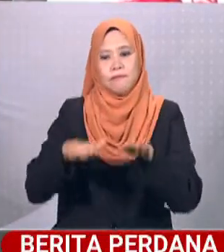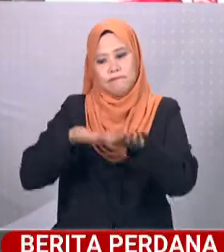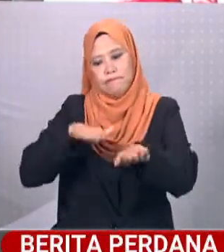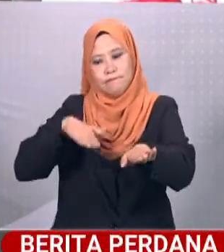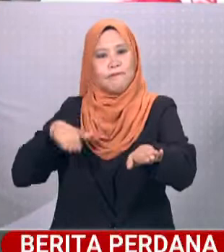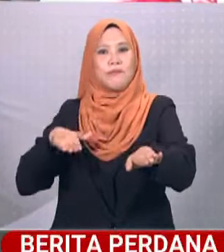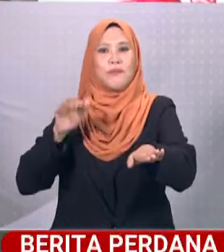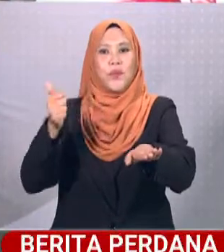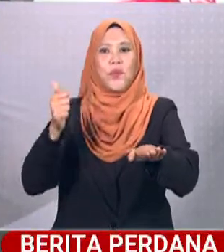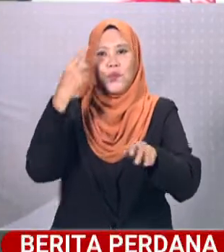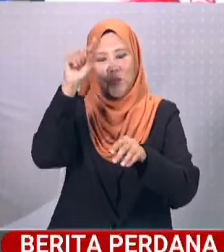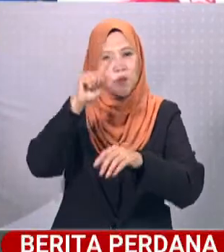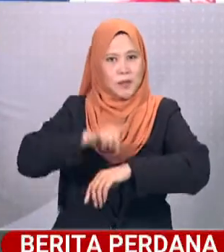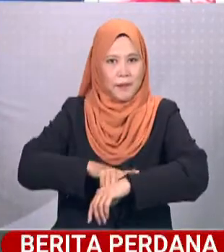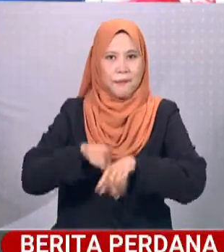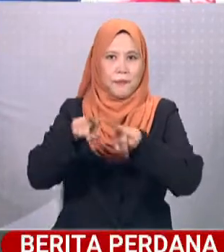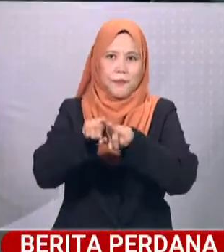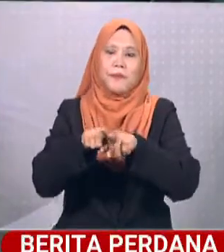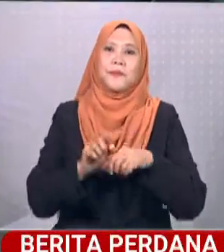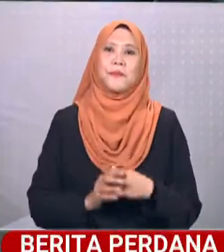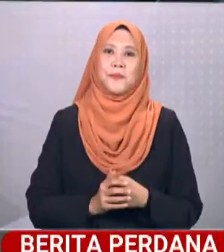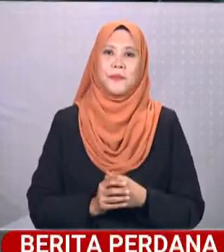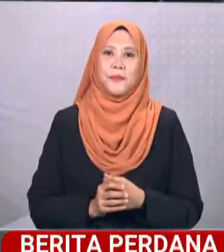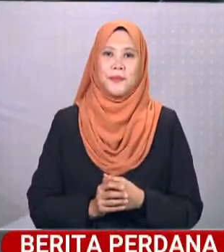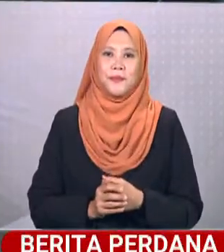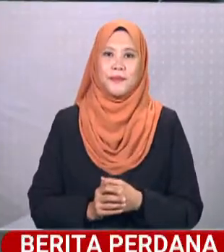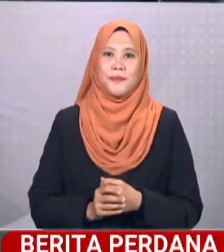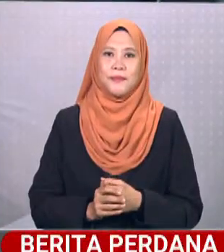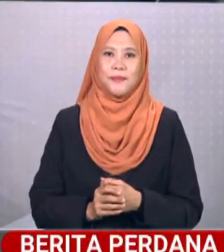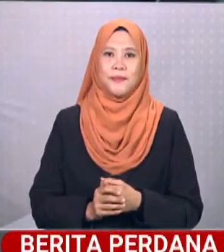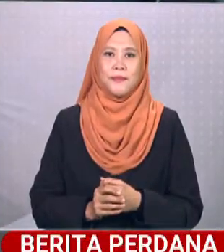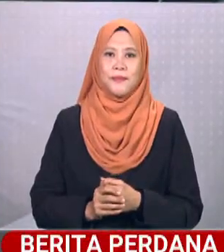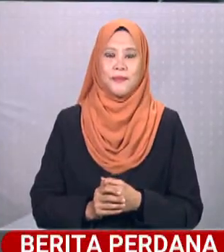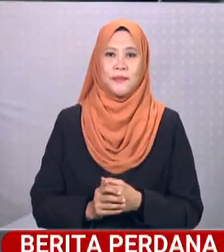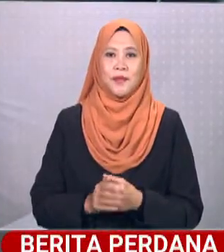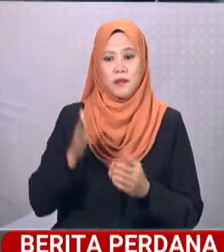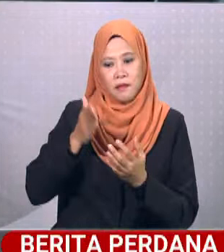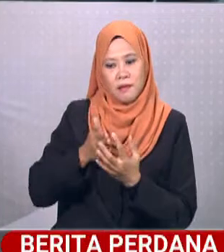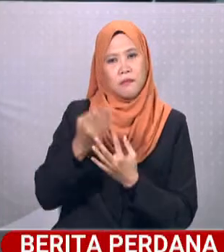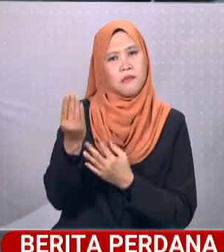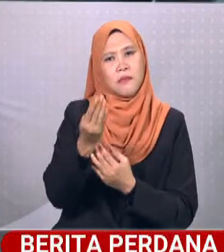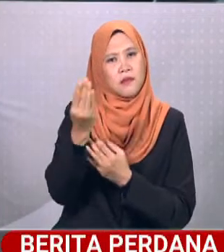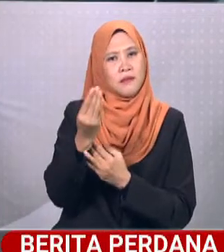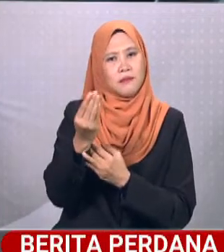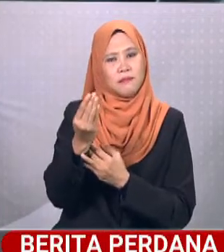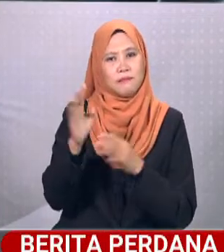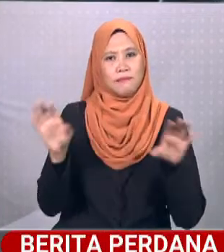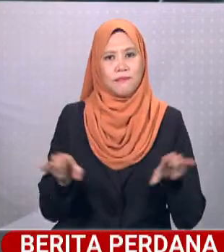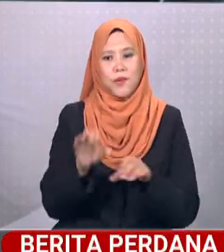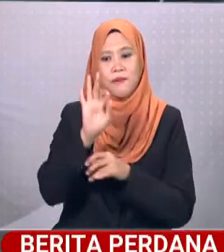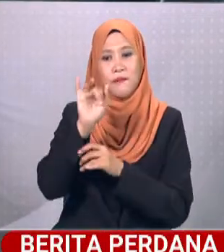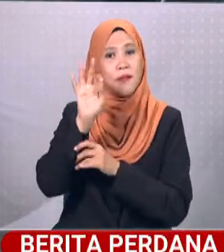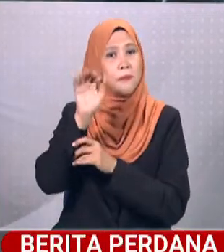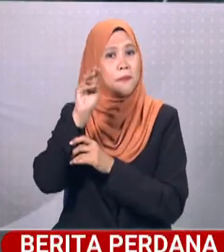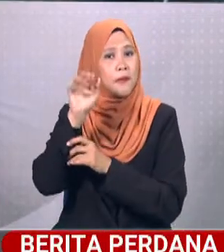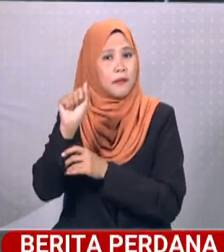di premis untuk satu-satu masa. Lalu yang dilaksanakan oleh pihak Pharma